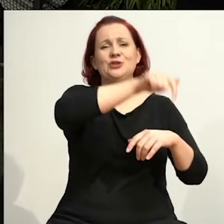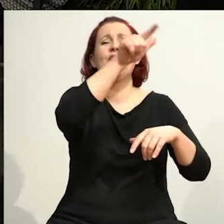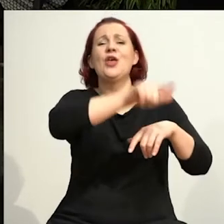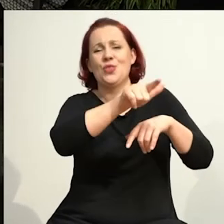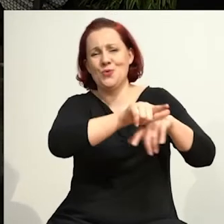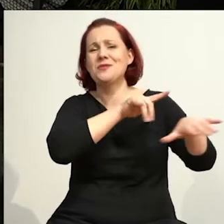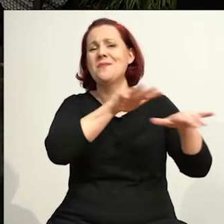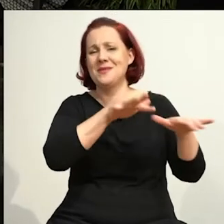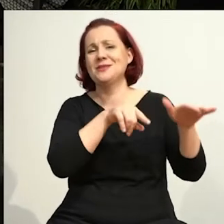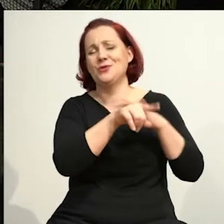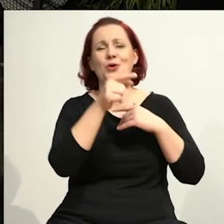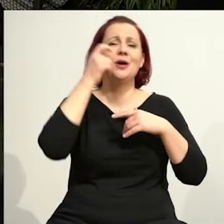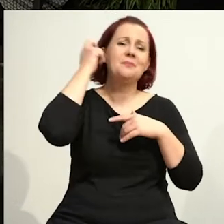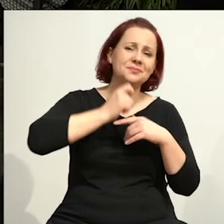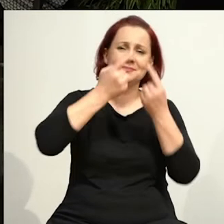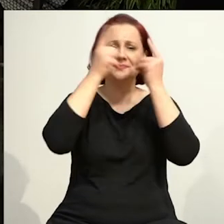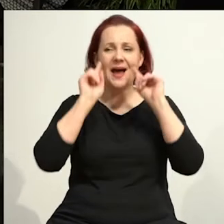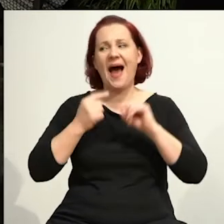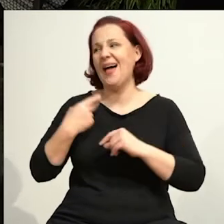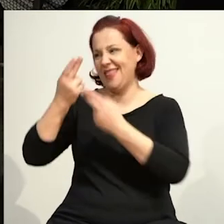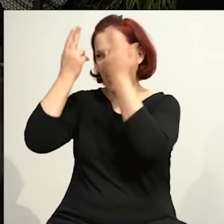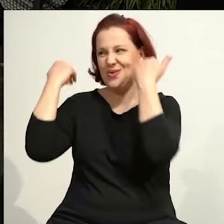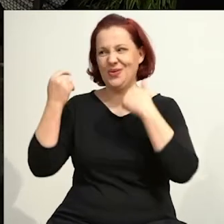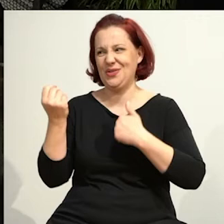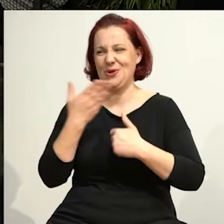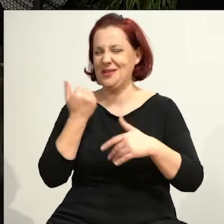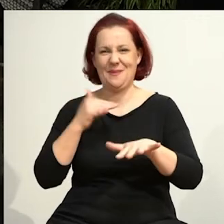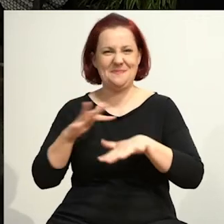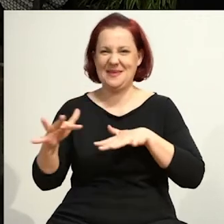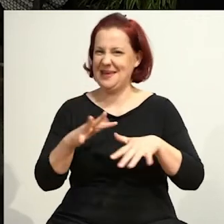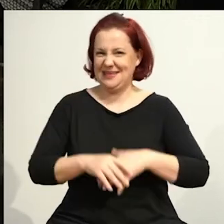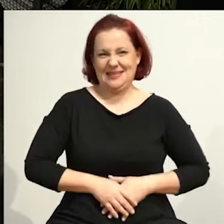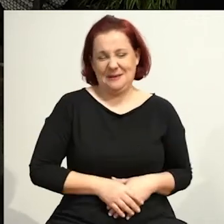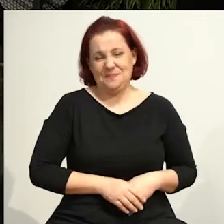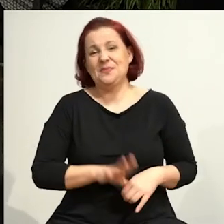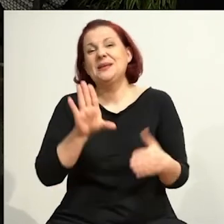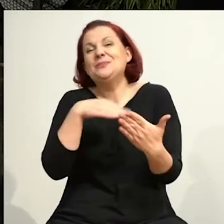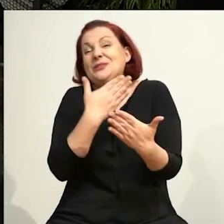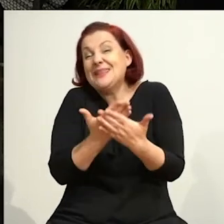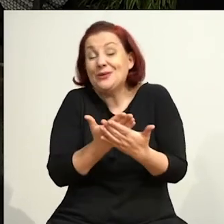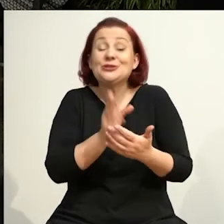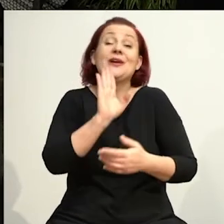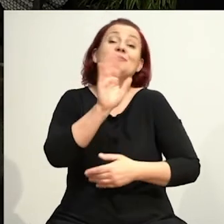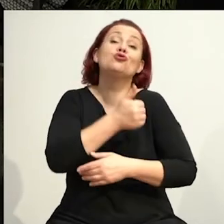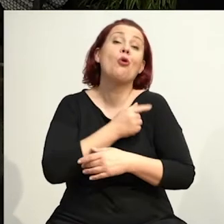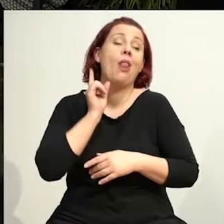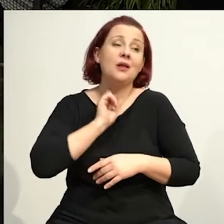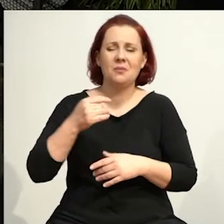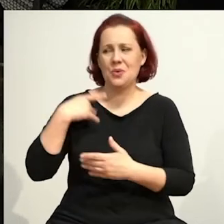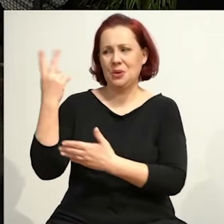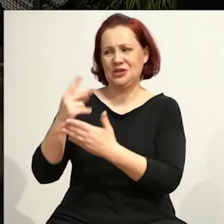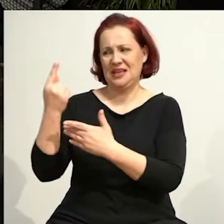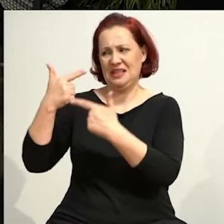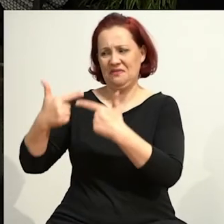ma miejsca, i sama się przyznała, że w szkole średniej czytała jeden wiersz Norwida i nie pamięta jaki.